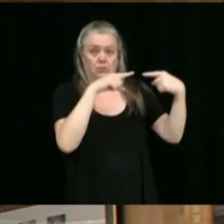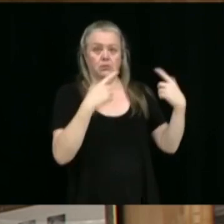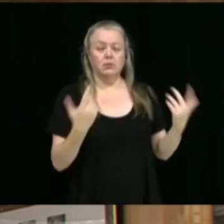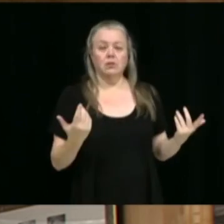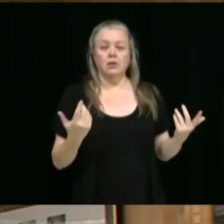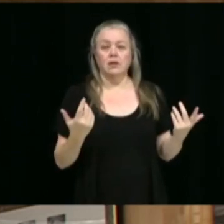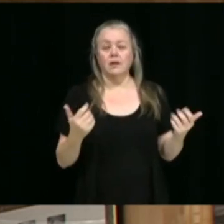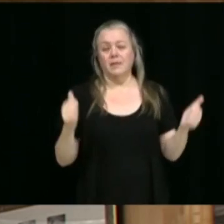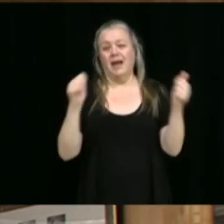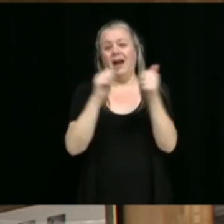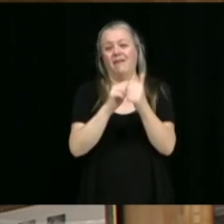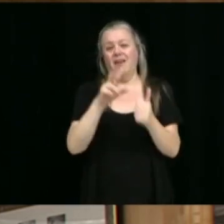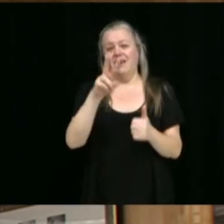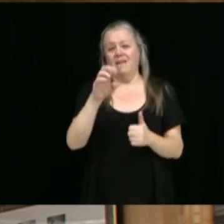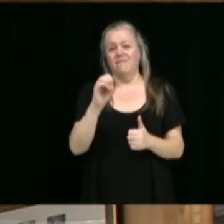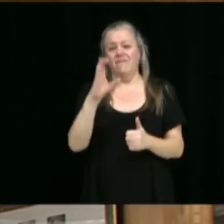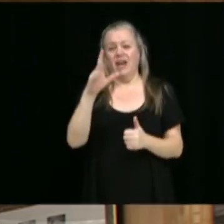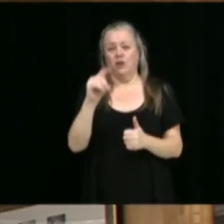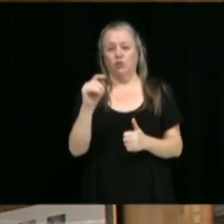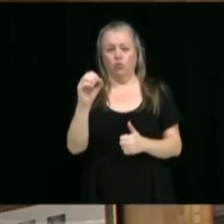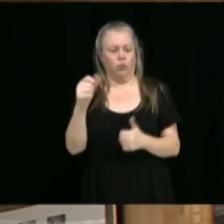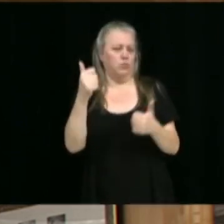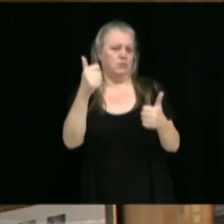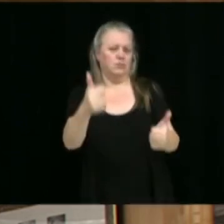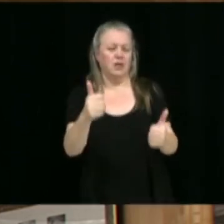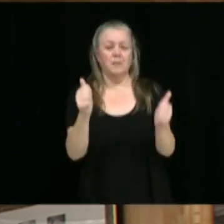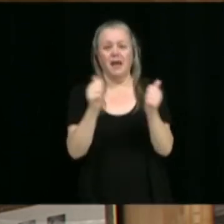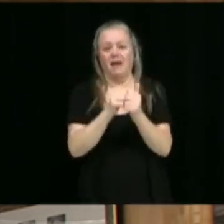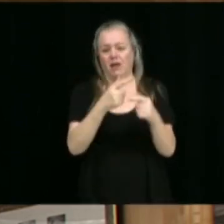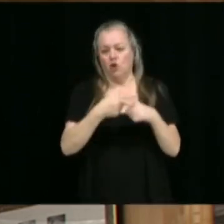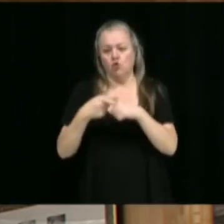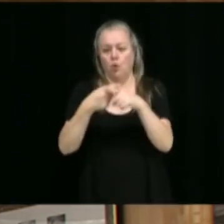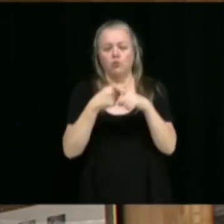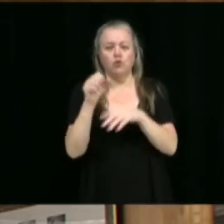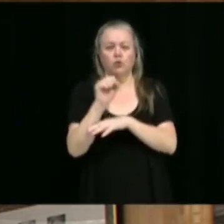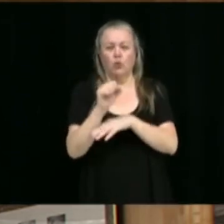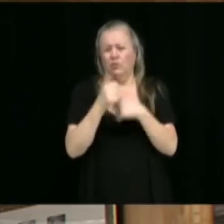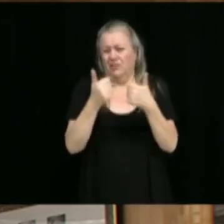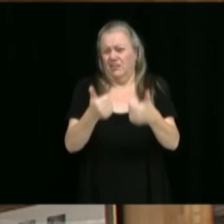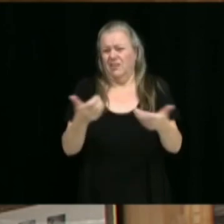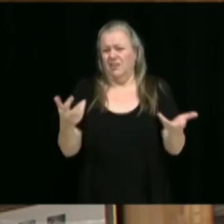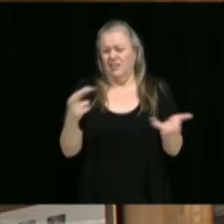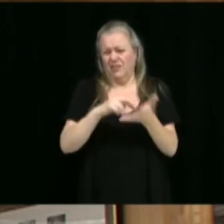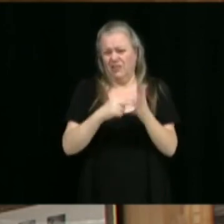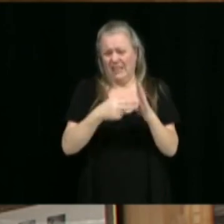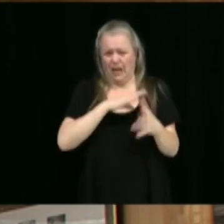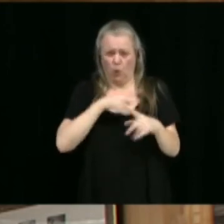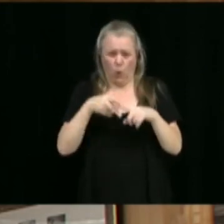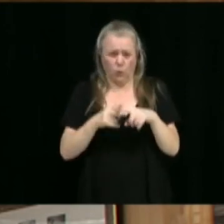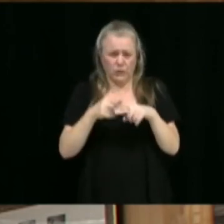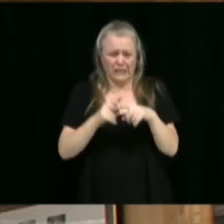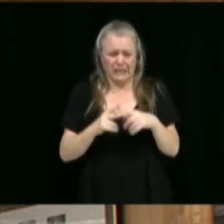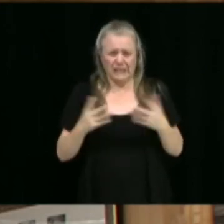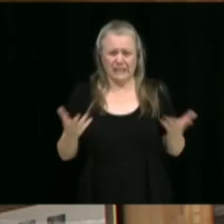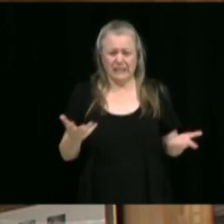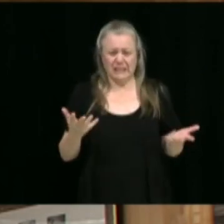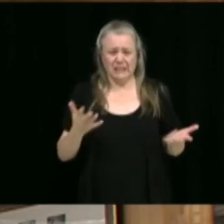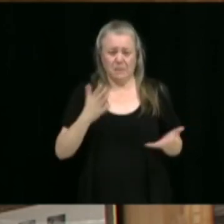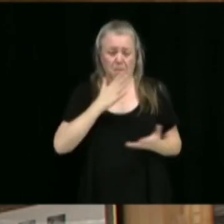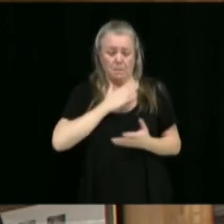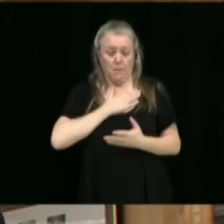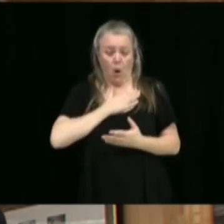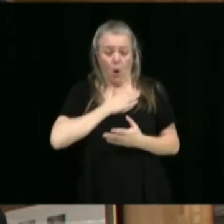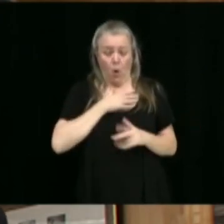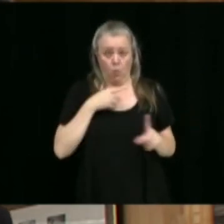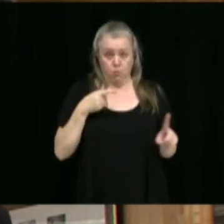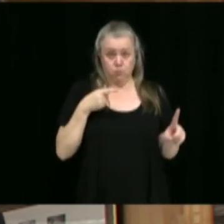maintenant... Avec Vecto, ça va super bien. Et avec Communauto, ça... Tu sais, fait qu'on a les outils. Puis mon point